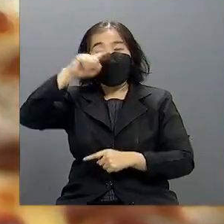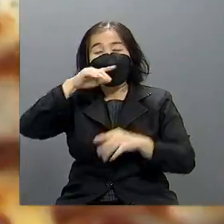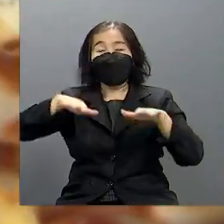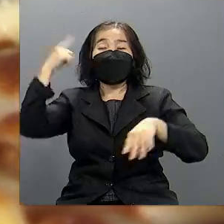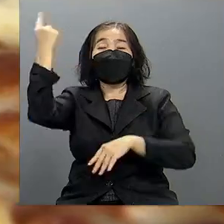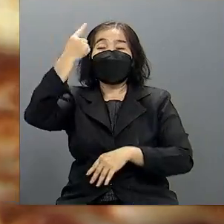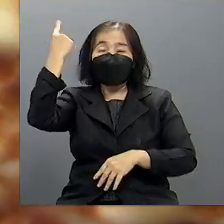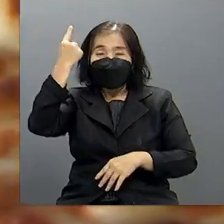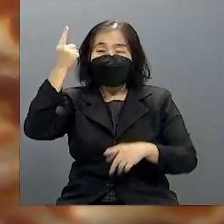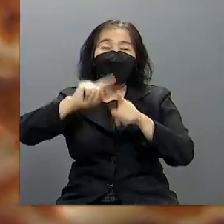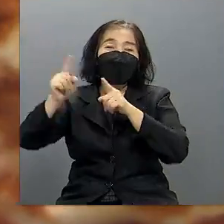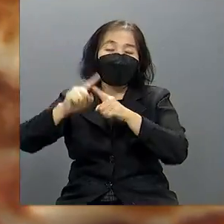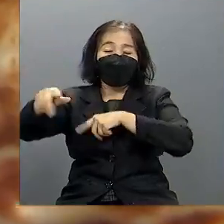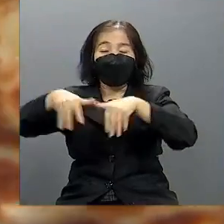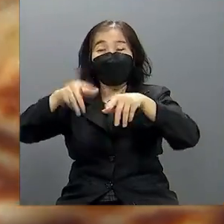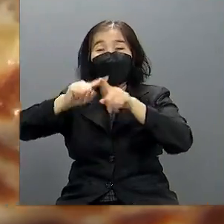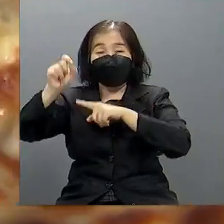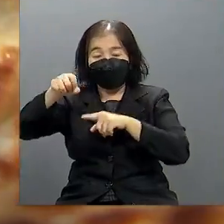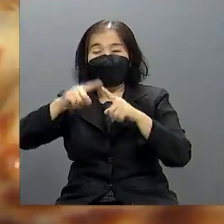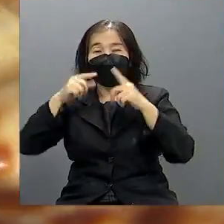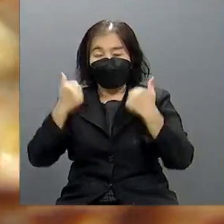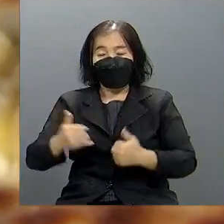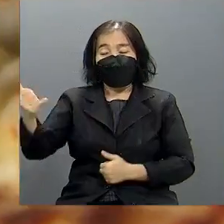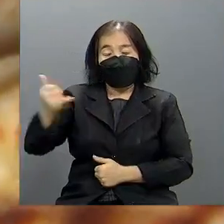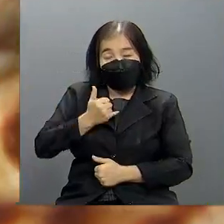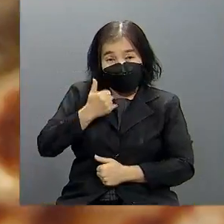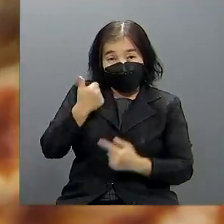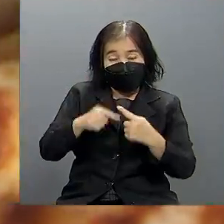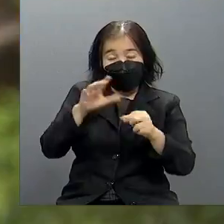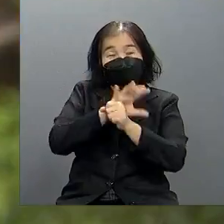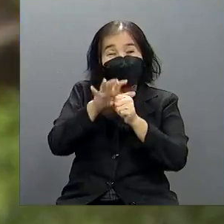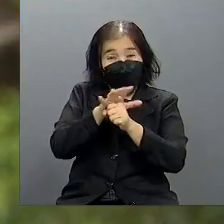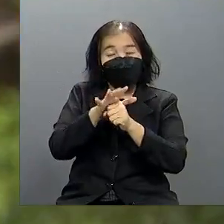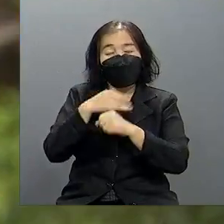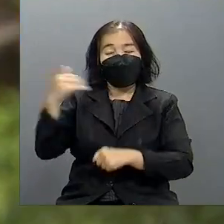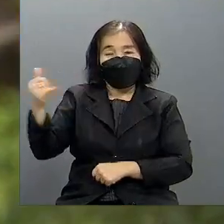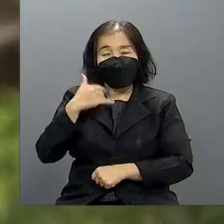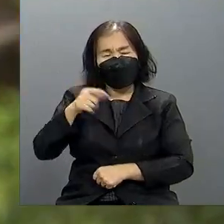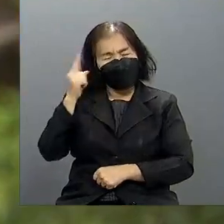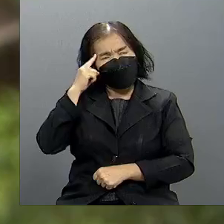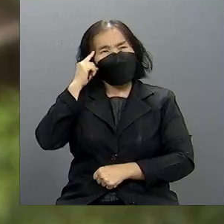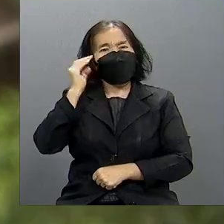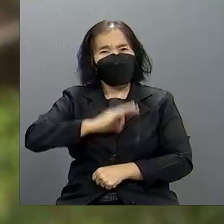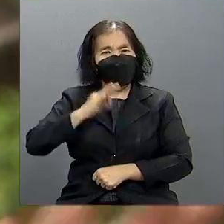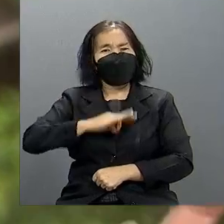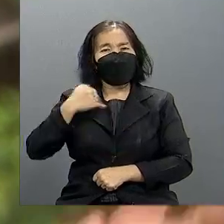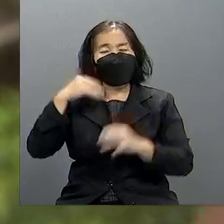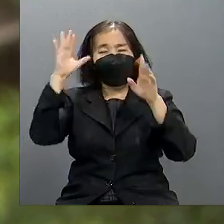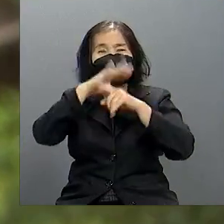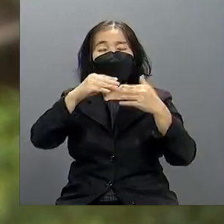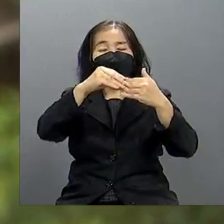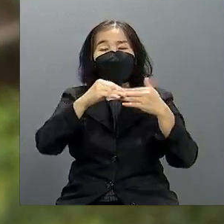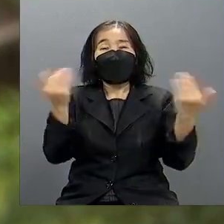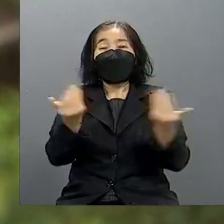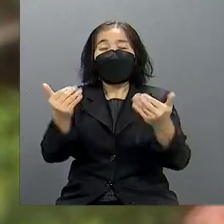ในที่ชุมชนแออัดแต่พอด้วยสถานการณ์ช่วงนี้ใช่ไหมคะมันก็จะทำให้เหมือนกับว่าพาลูกมาทำกิจกรรมในสถานที่ที่โป